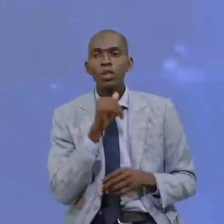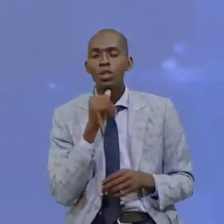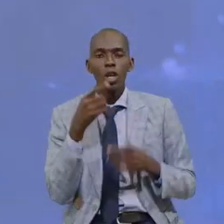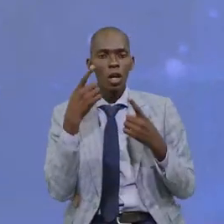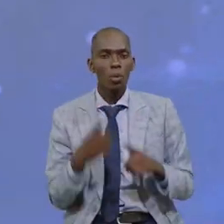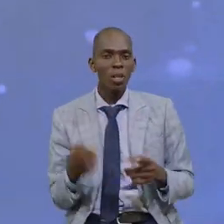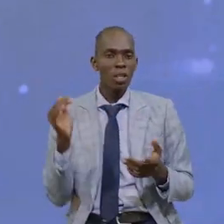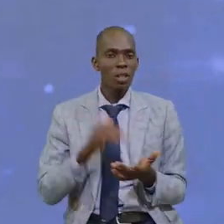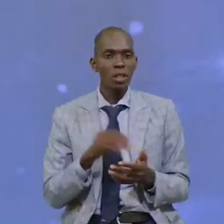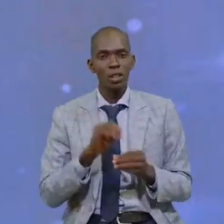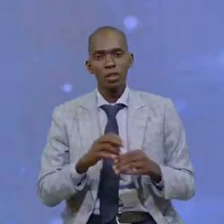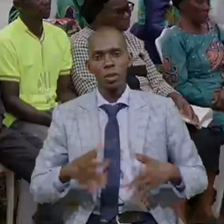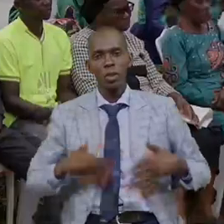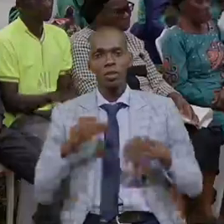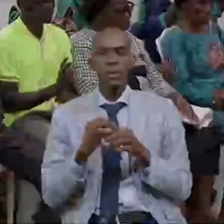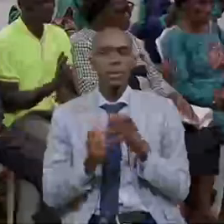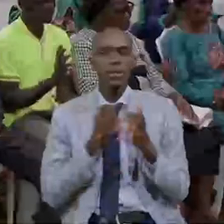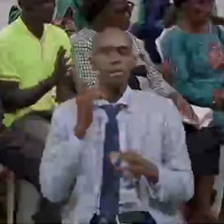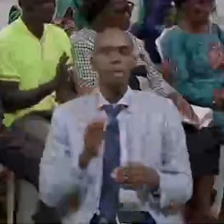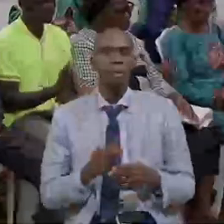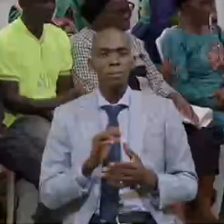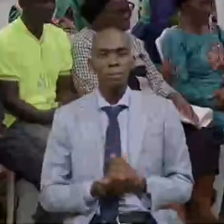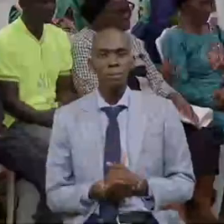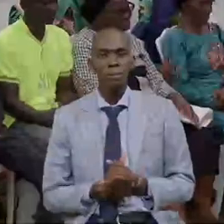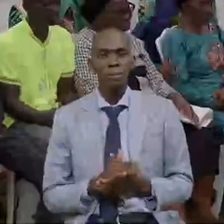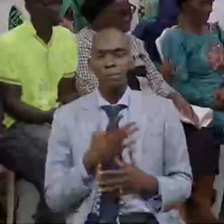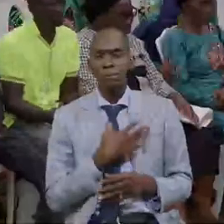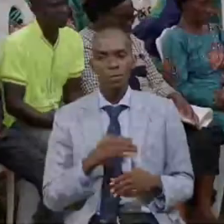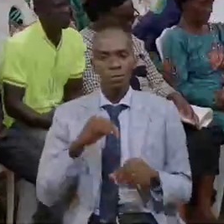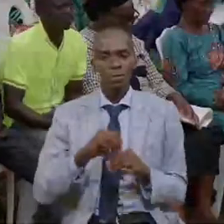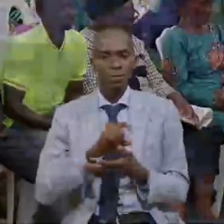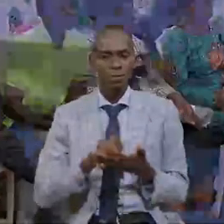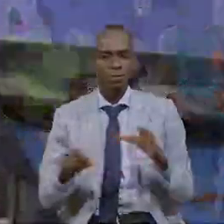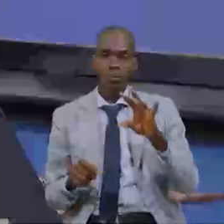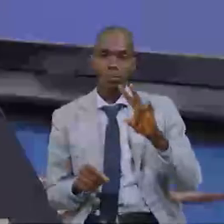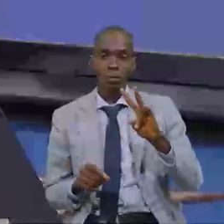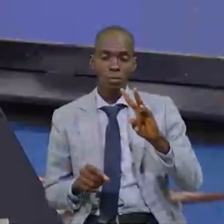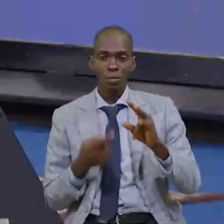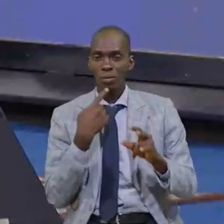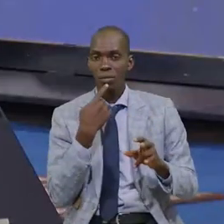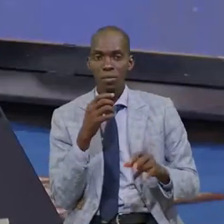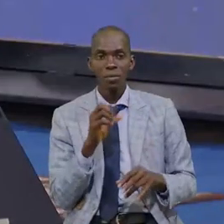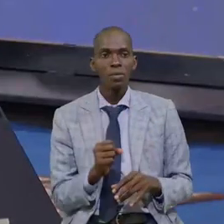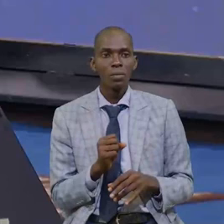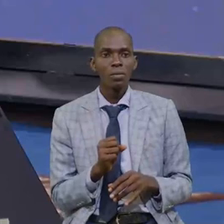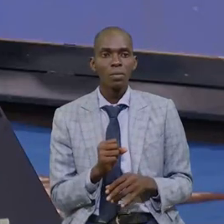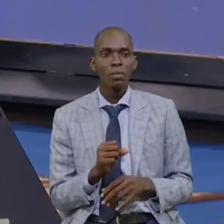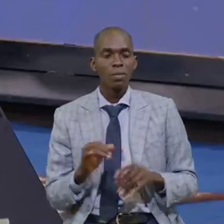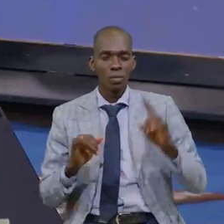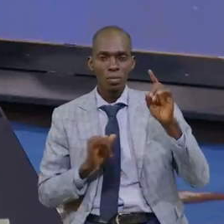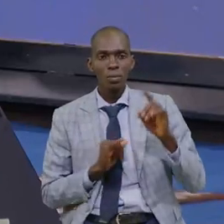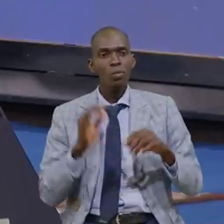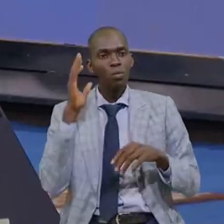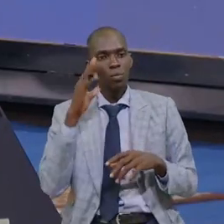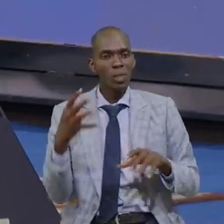plus d'effet dans ta vie au nom de Jésus. Verset 17 dit, prenez aussi le casque